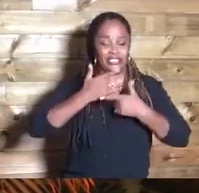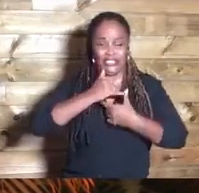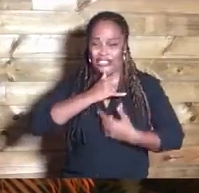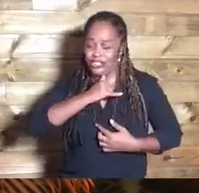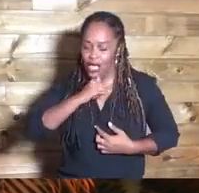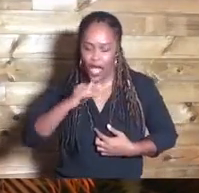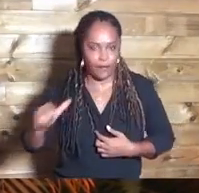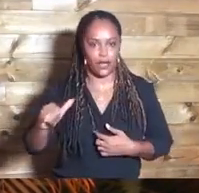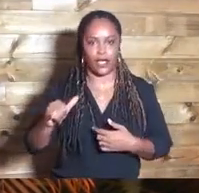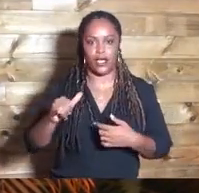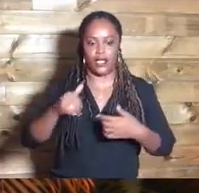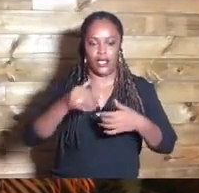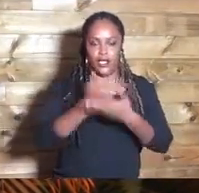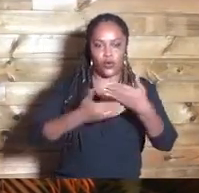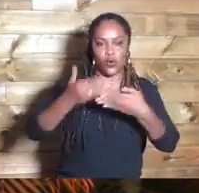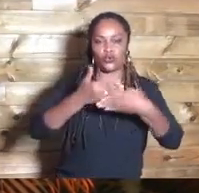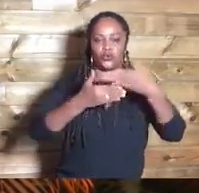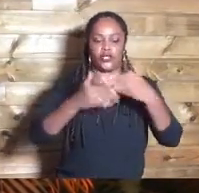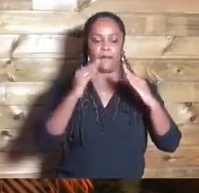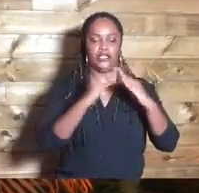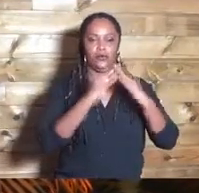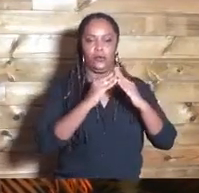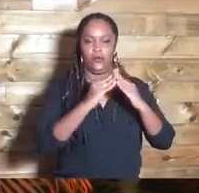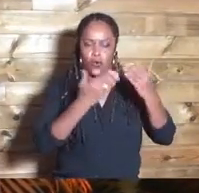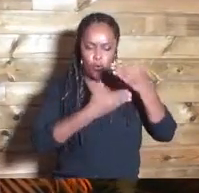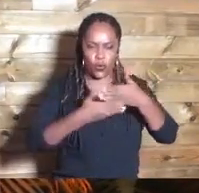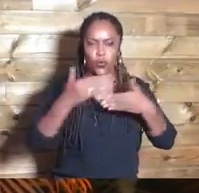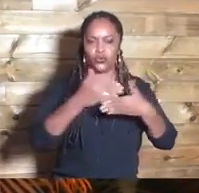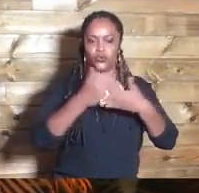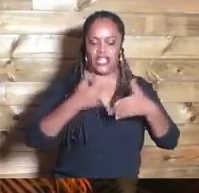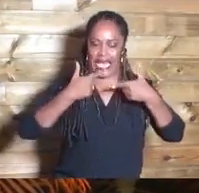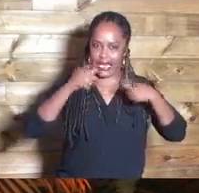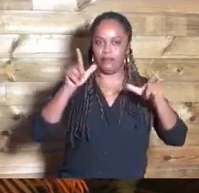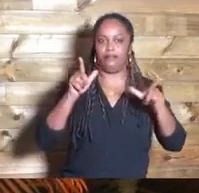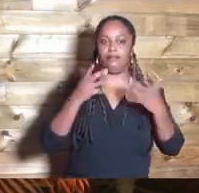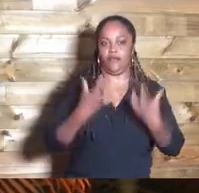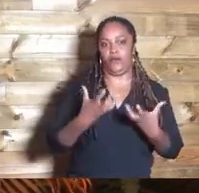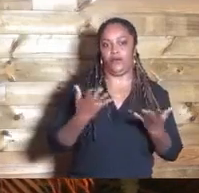dessiner et construire la maison comme nous l'entendons.